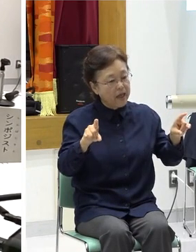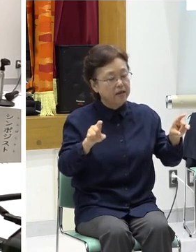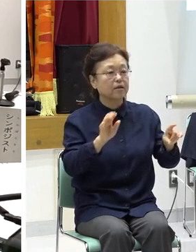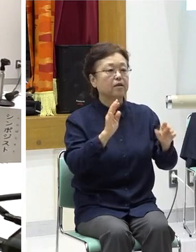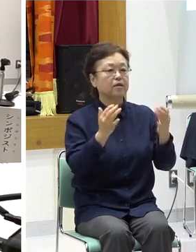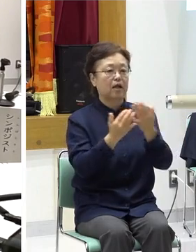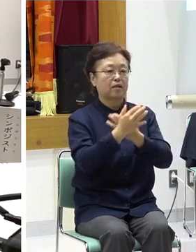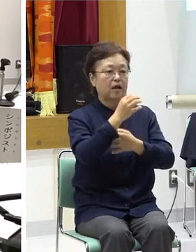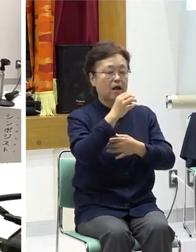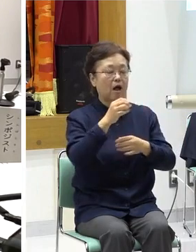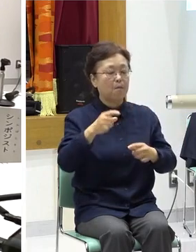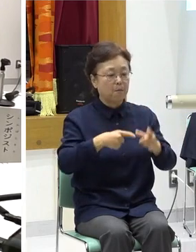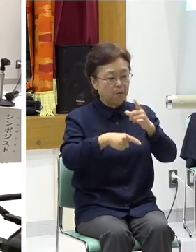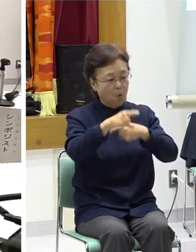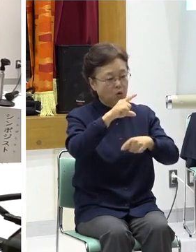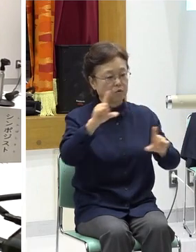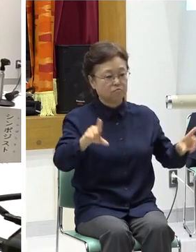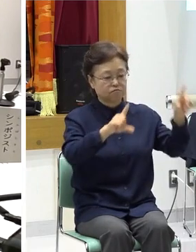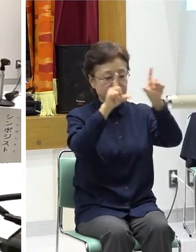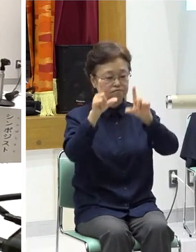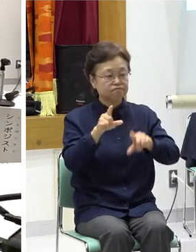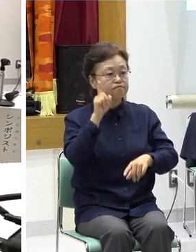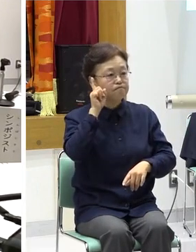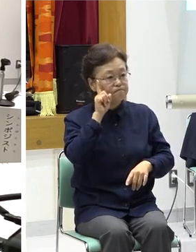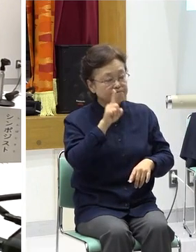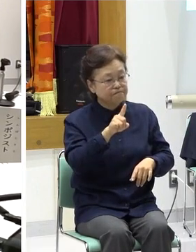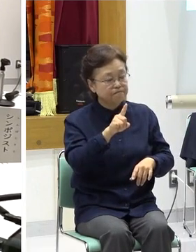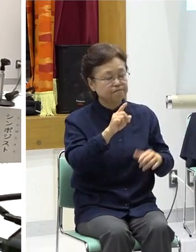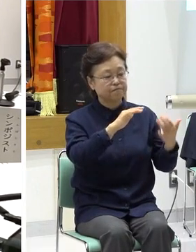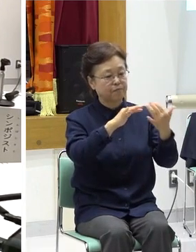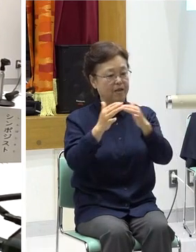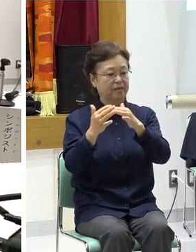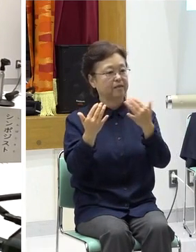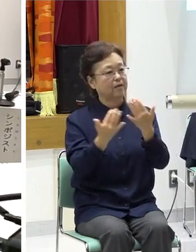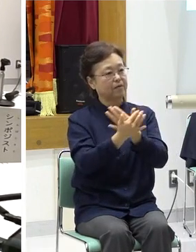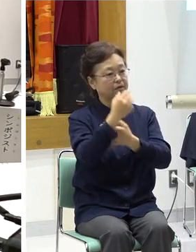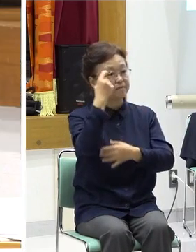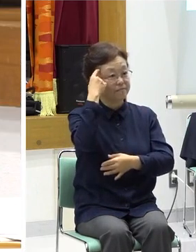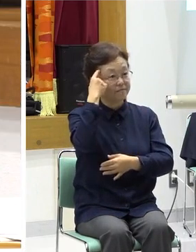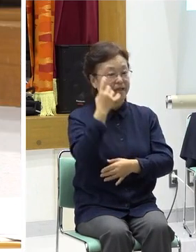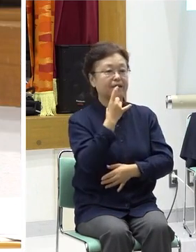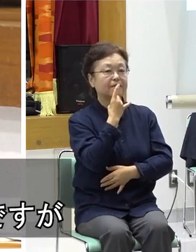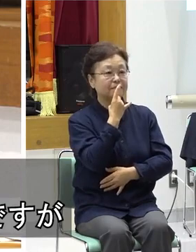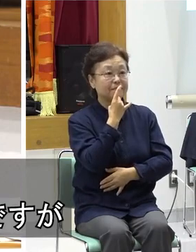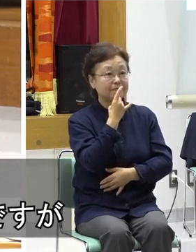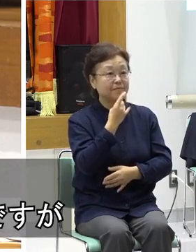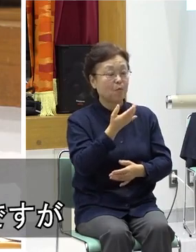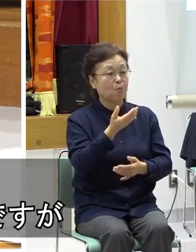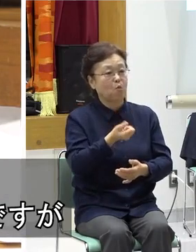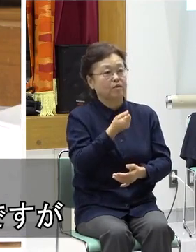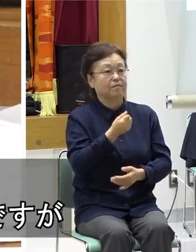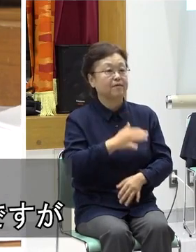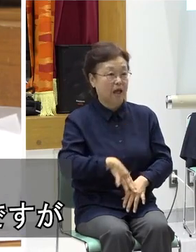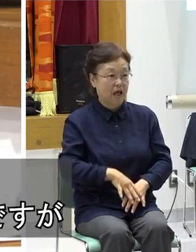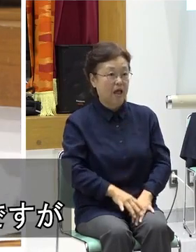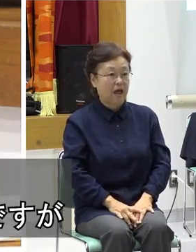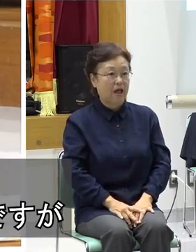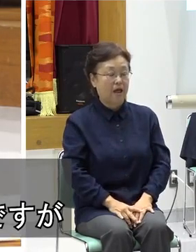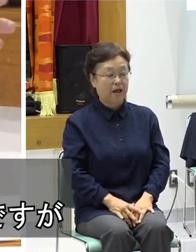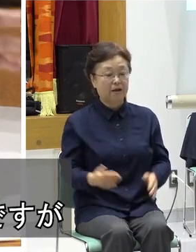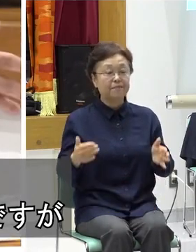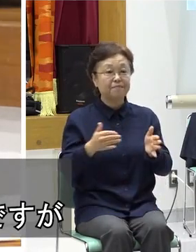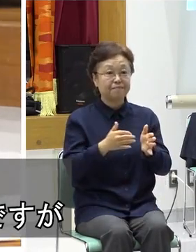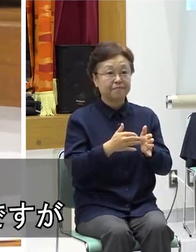ともっとこう暮らしやすい町になるかなというふうに期待を持ちました。 いうことでですね、皆さん